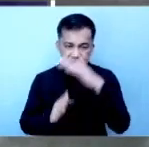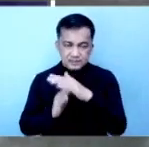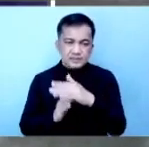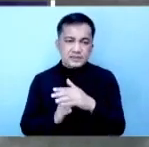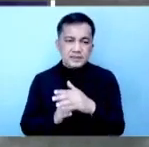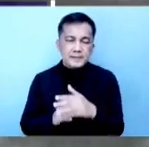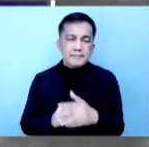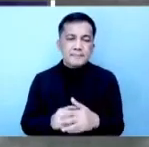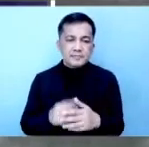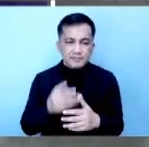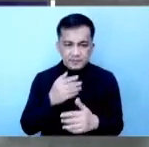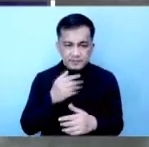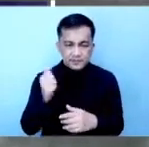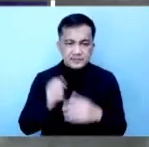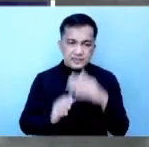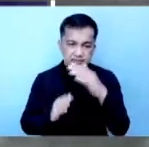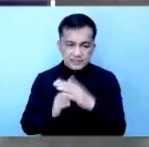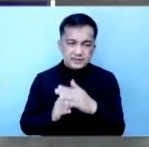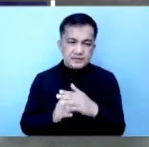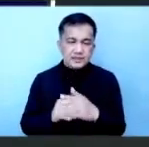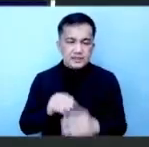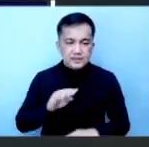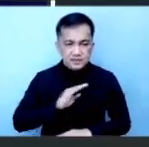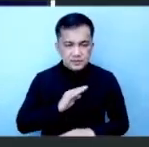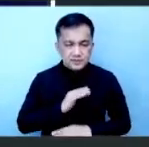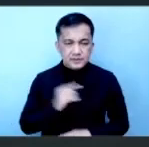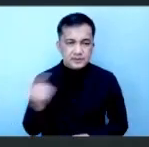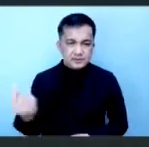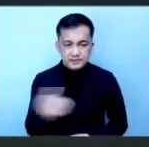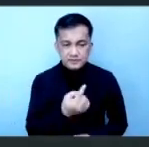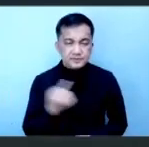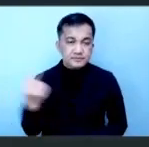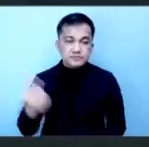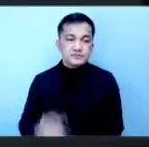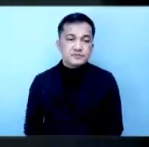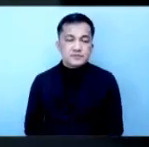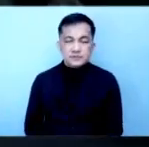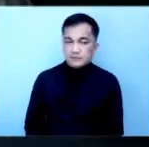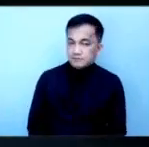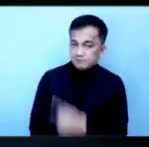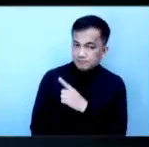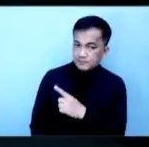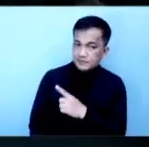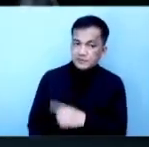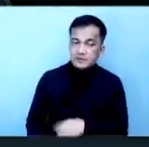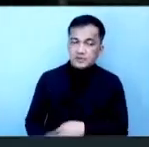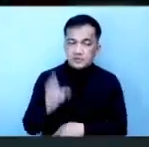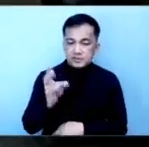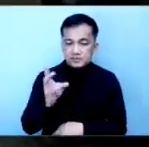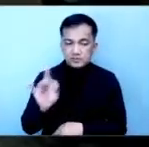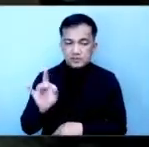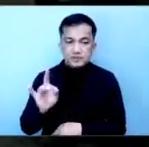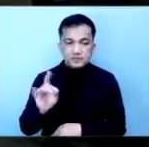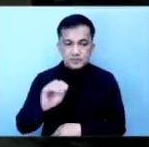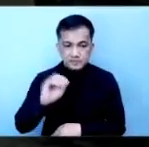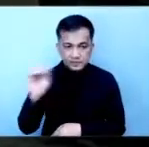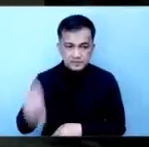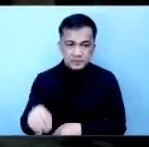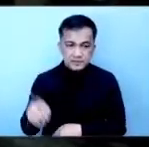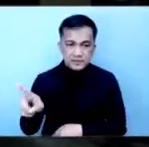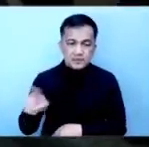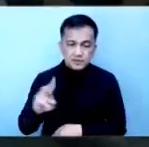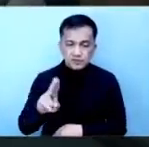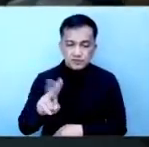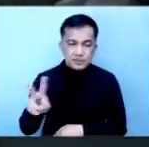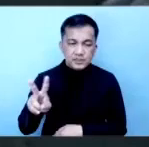best parang deadline to satisfy everybody. Ayon sa LTFRB, higit 78% na ng lahat ng jeep at UV